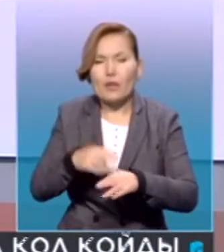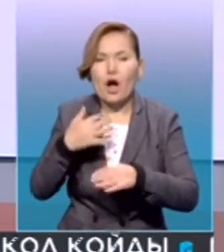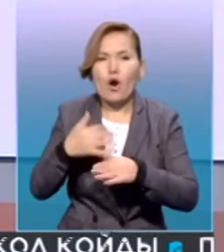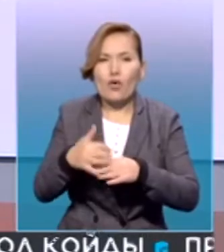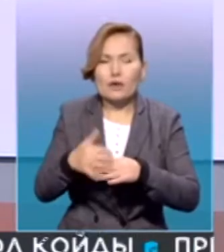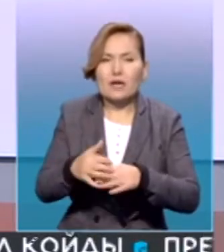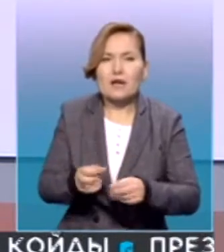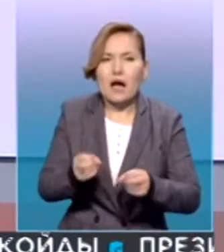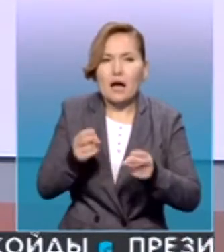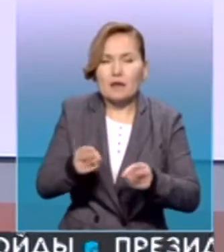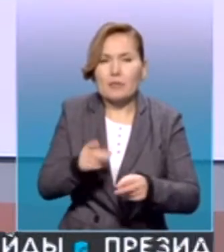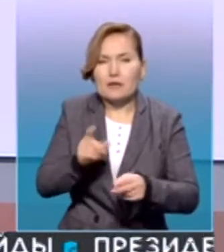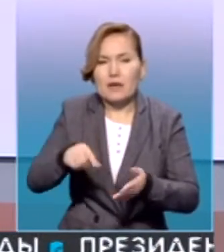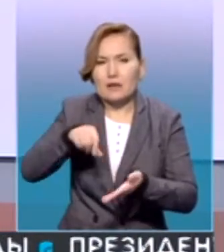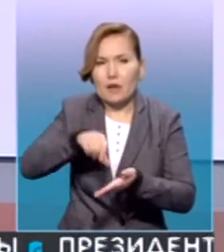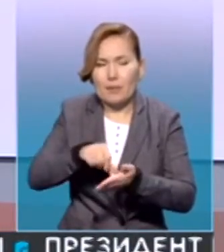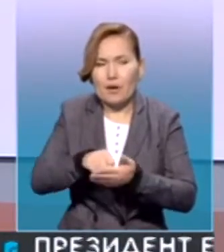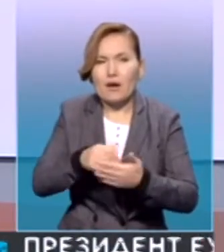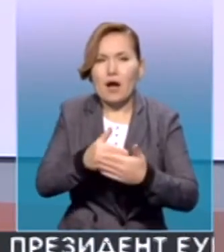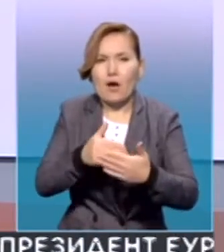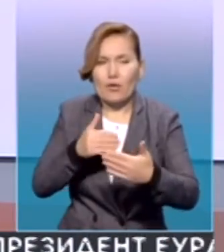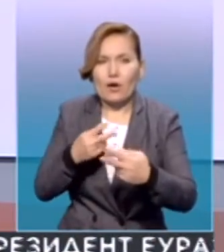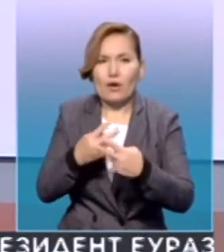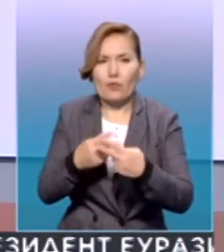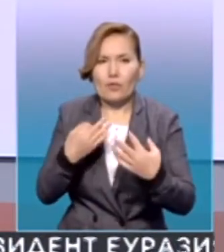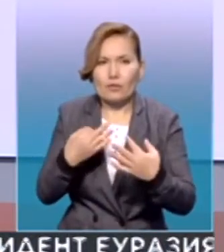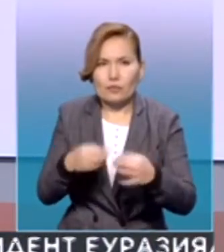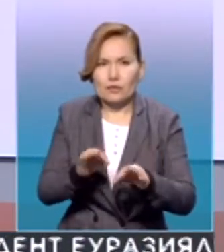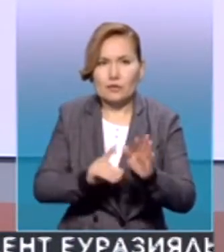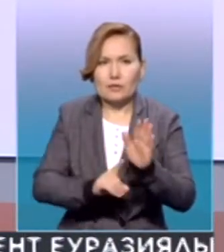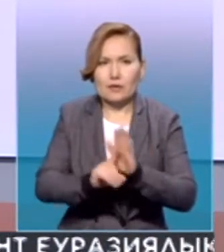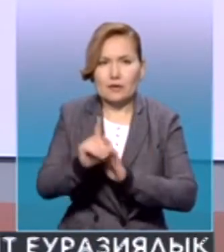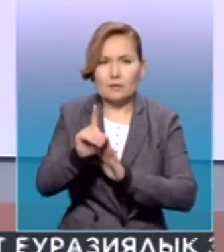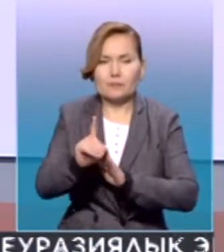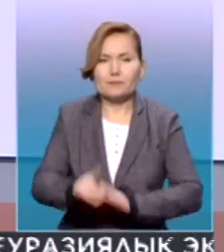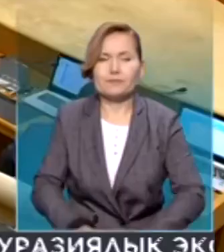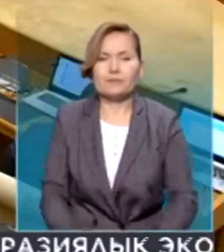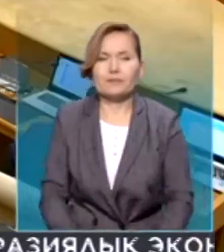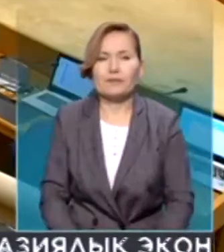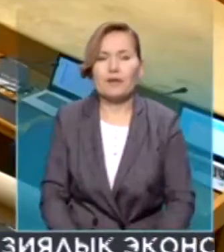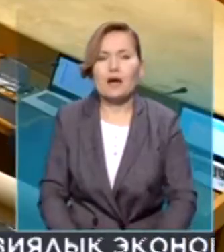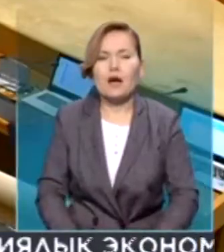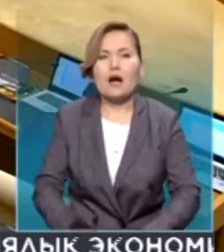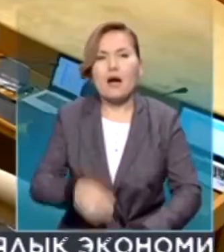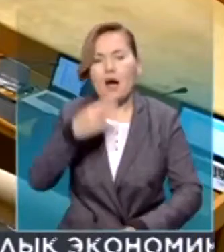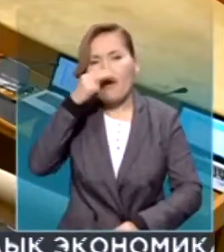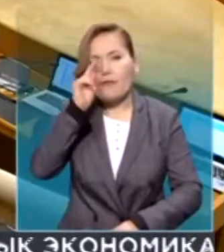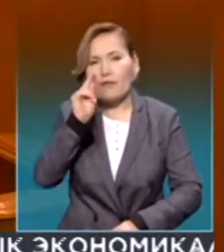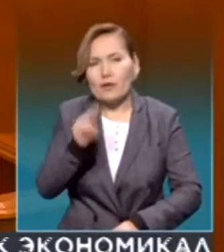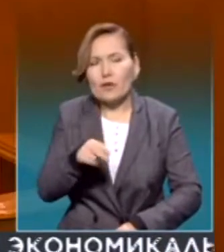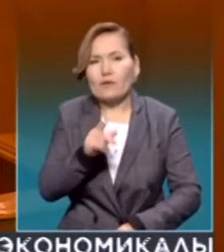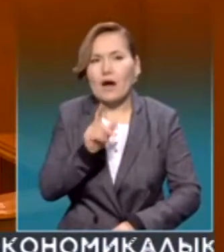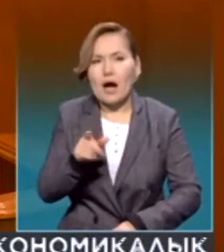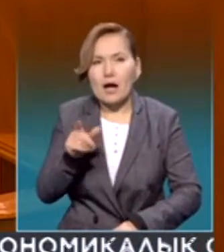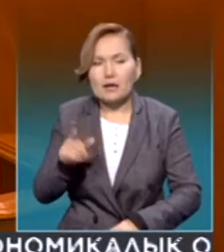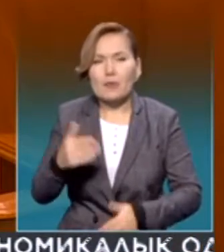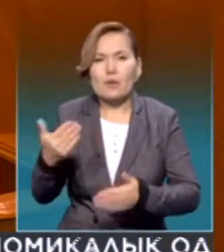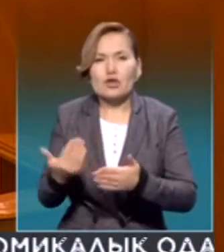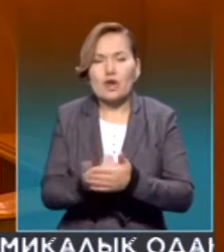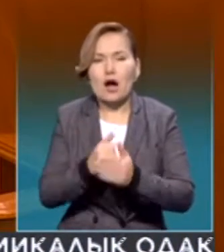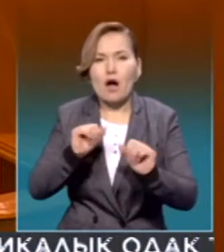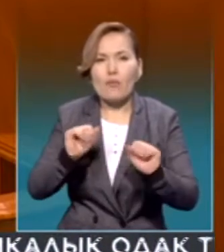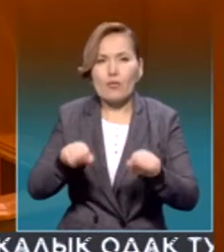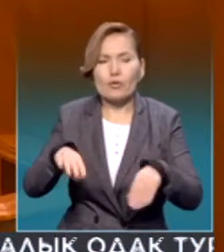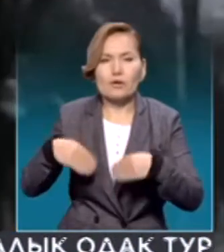жасағандардың барлығын қылмыстық жауапкершіліктен толық босатуды көздейді. Жаза басқандарға жаңа мүмкіндік. Бұл заң жобасы